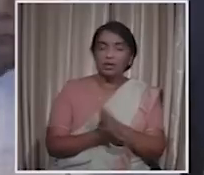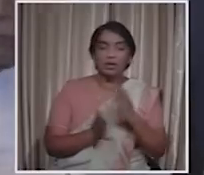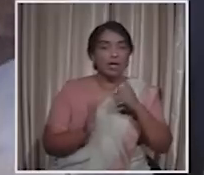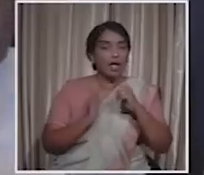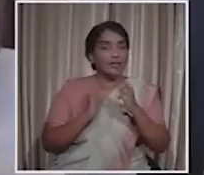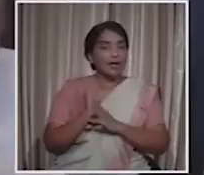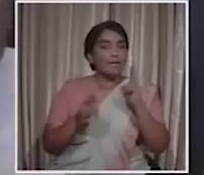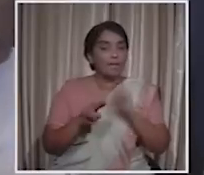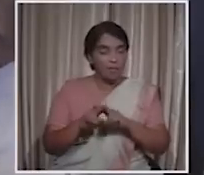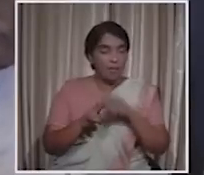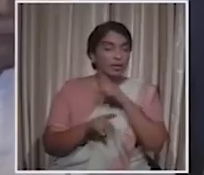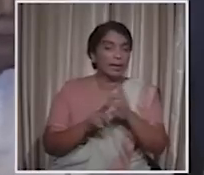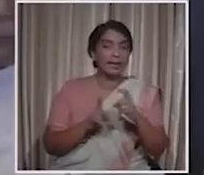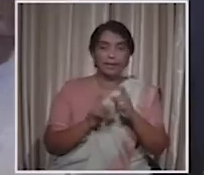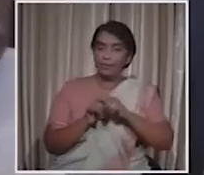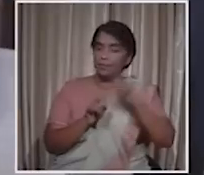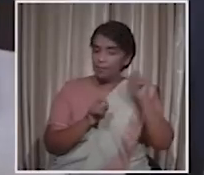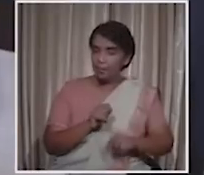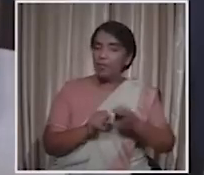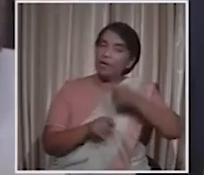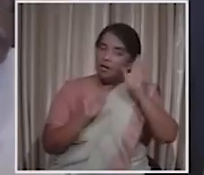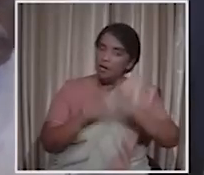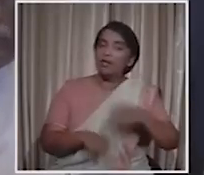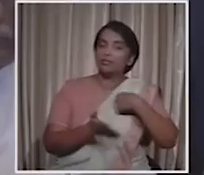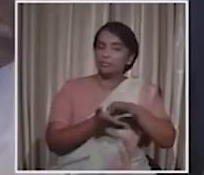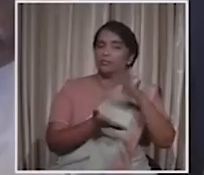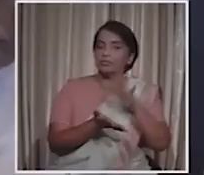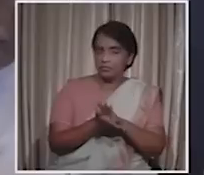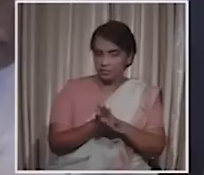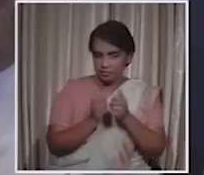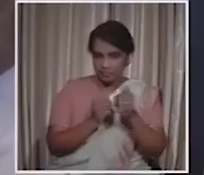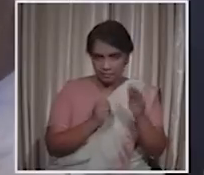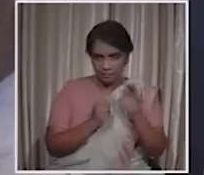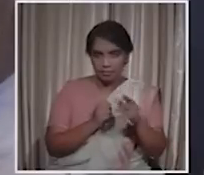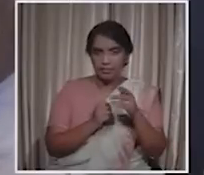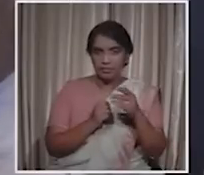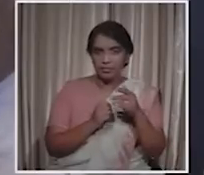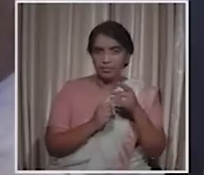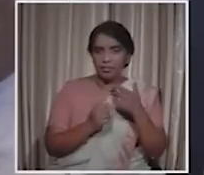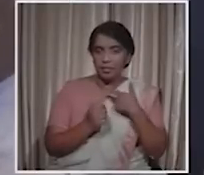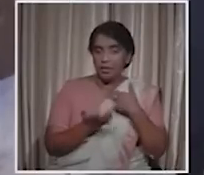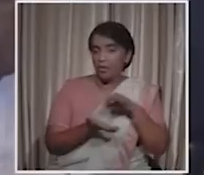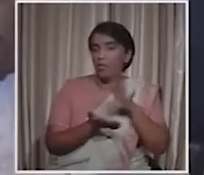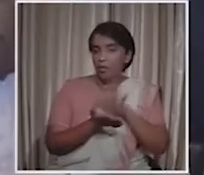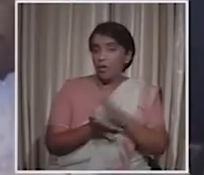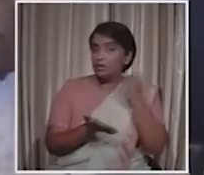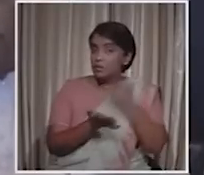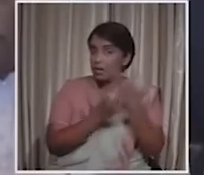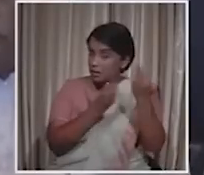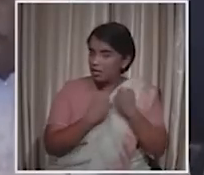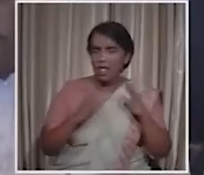ජාත්‍යන්තර මූල්‍ය අරමුදල අධ්‍යක්ෂක මණ්ඩලයේ අවසාන තීරණයට එළඹීමට නියමිතයි. අපිට ඒ තීරණය ගන්න ඕනේ. සහතිකය ගත්තොත්